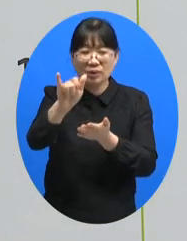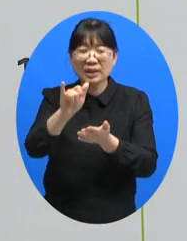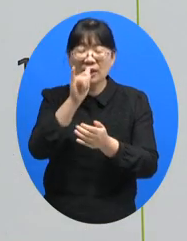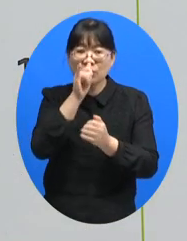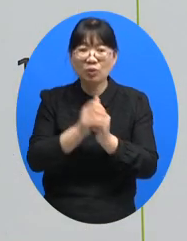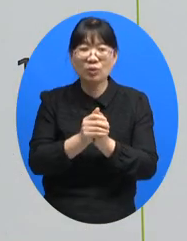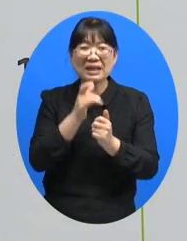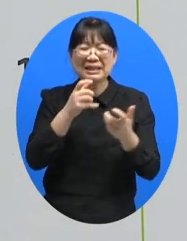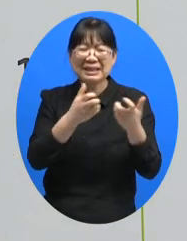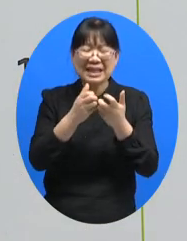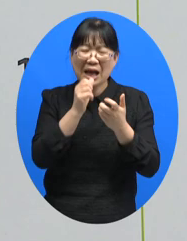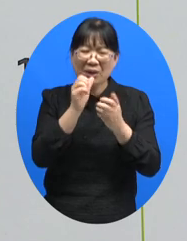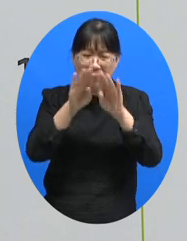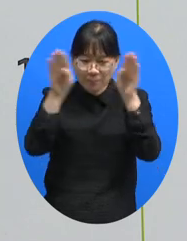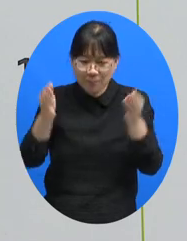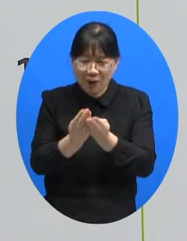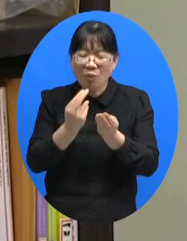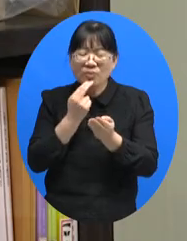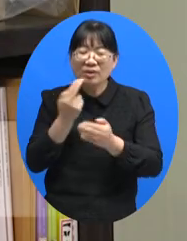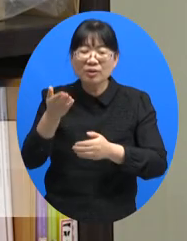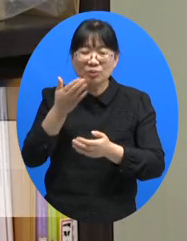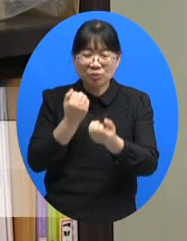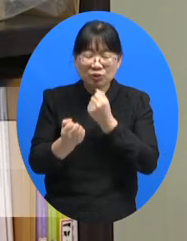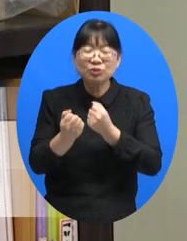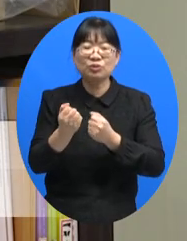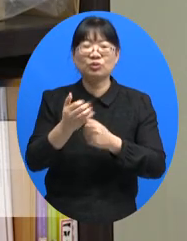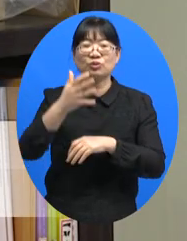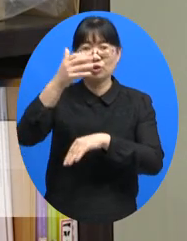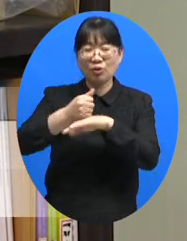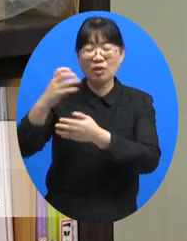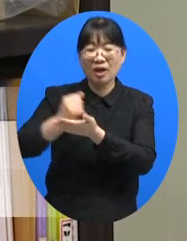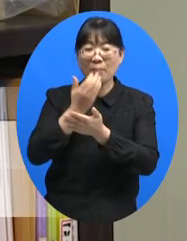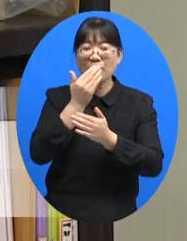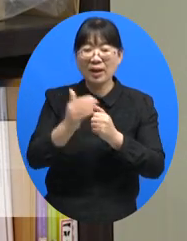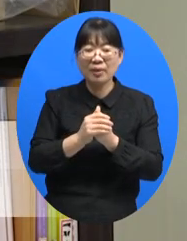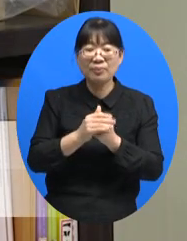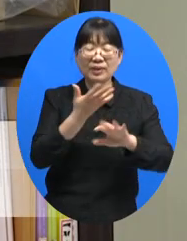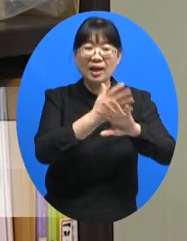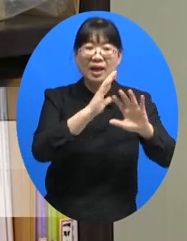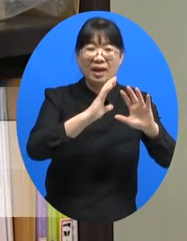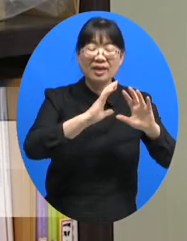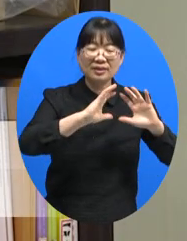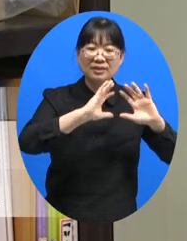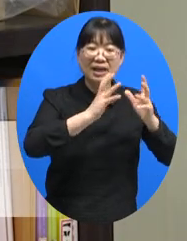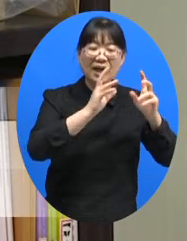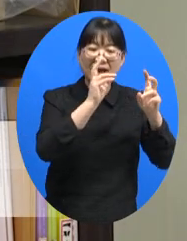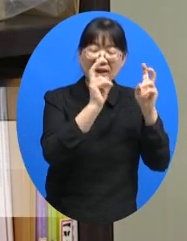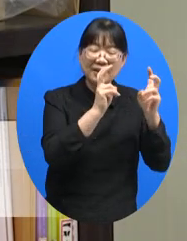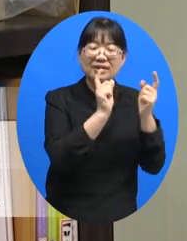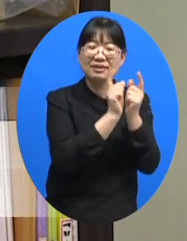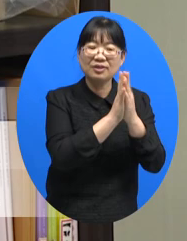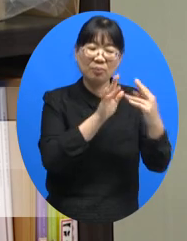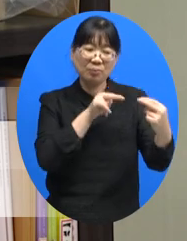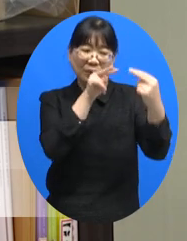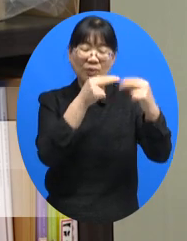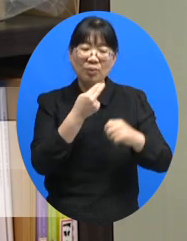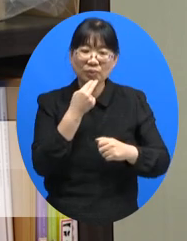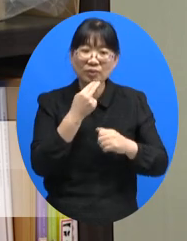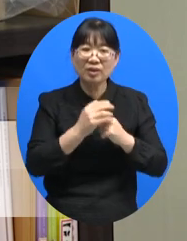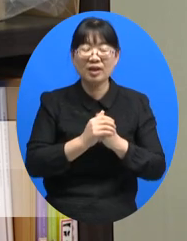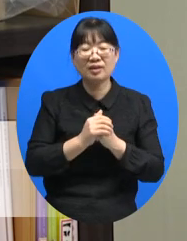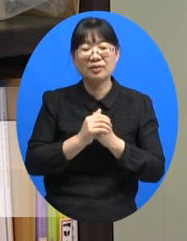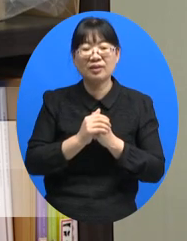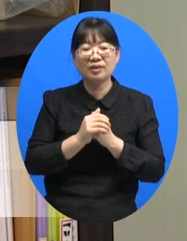상황에서도 이뤄낸 성과라 더 값집니다. 해외 바이어들을 네트워크, 그러니까 우리가 꼭 직접 만나지 않고 어떠한